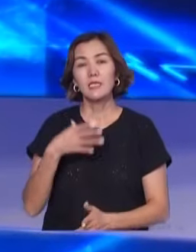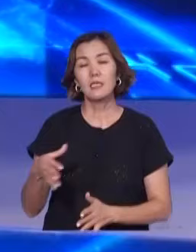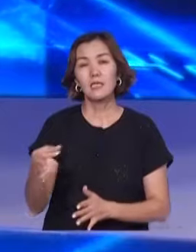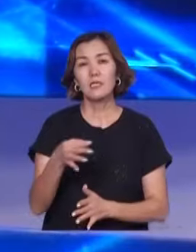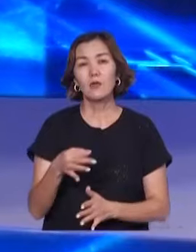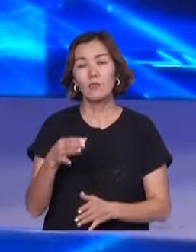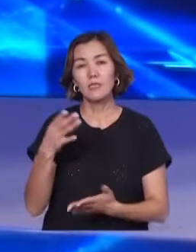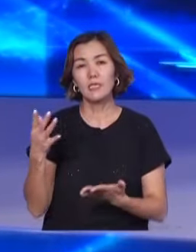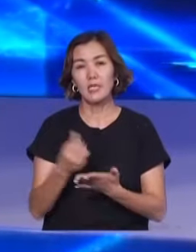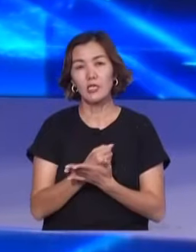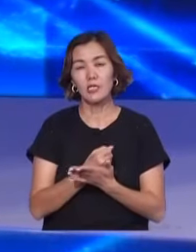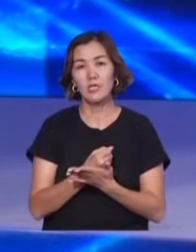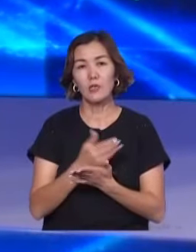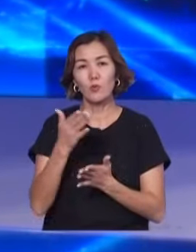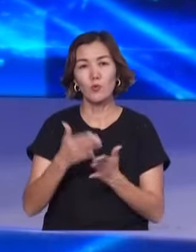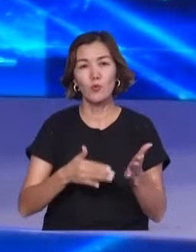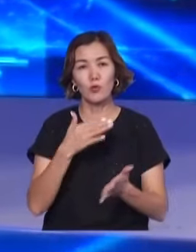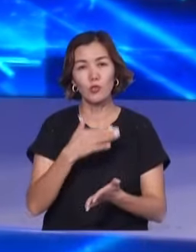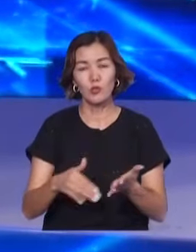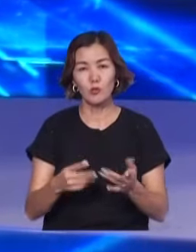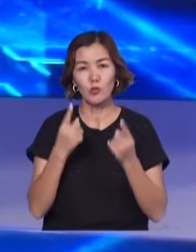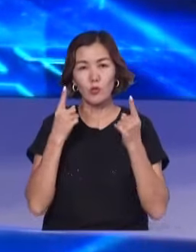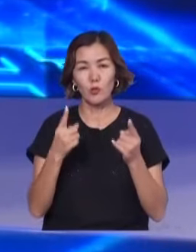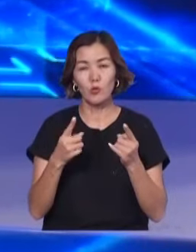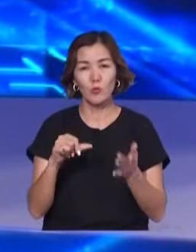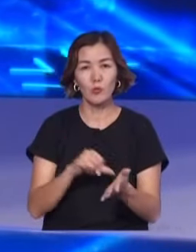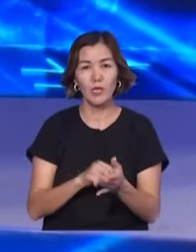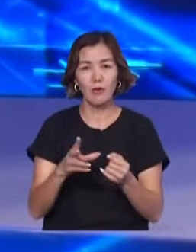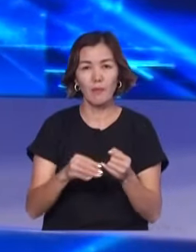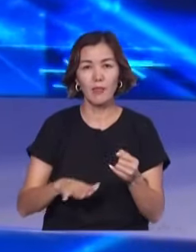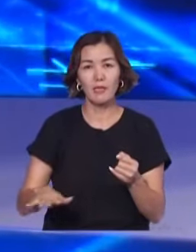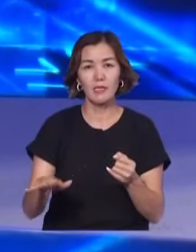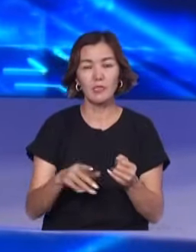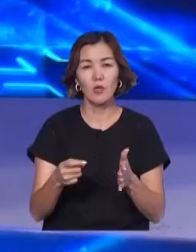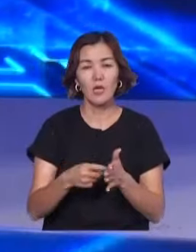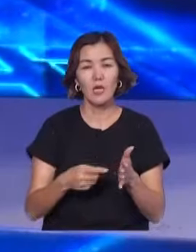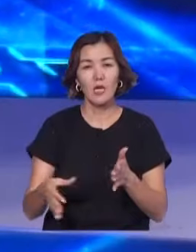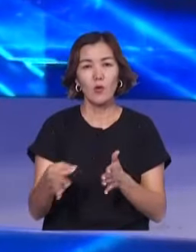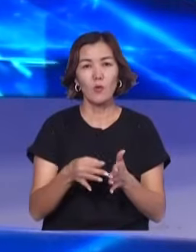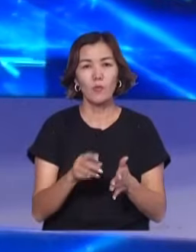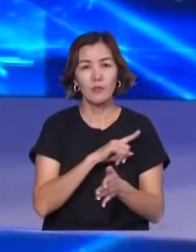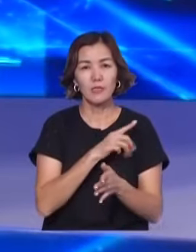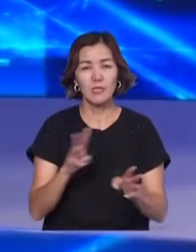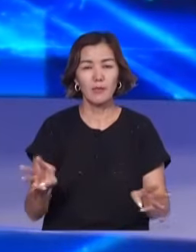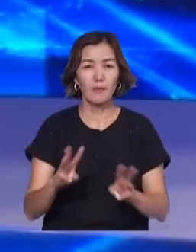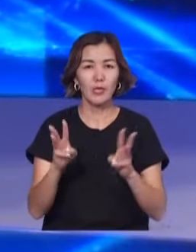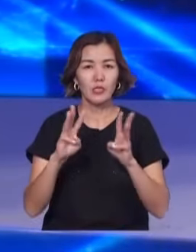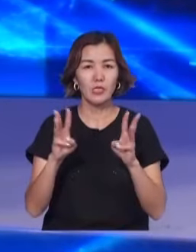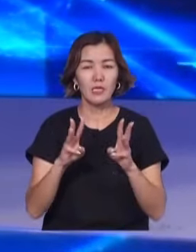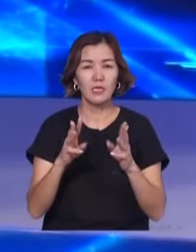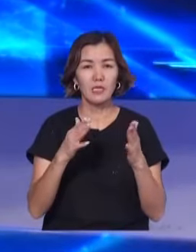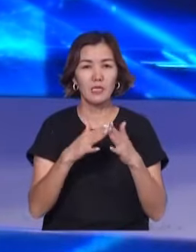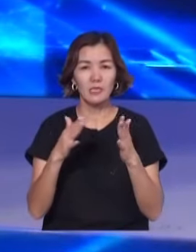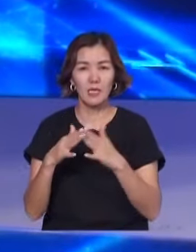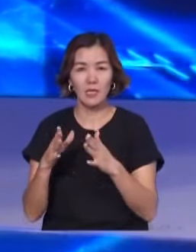В Кызылординской области нашли и уничтожили крупную наркоплантацию. В Карагандинской области сильный пожар уничтожил несколько